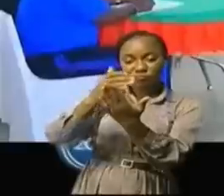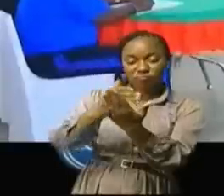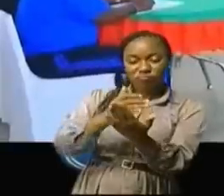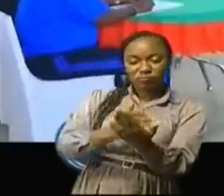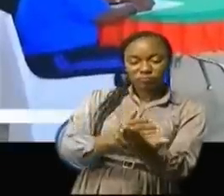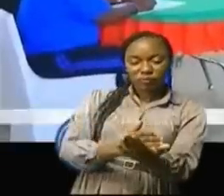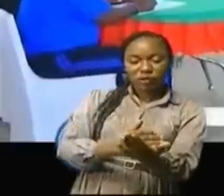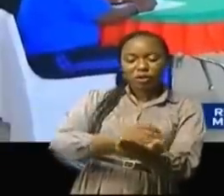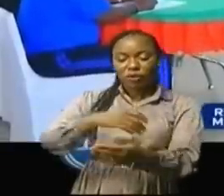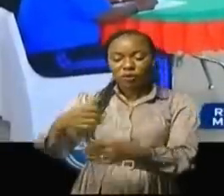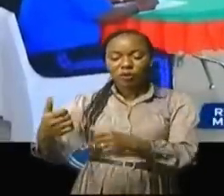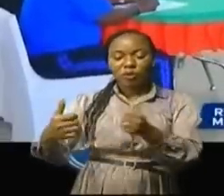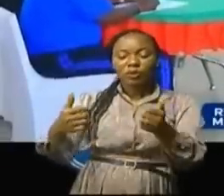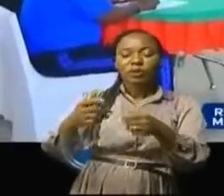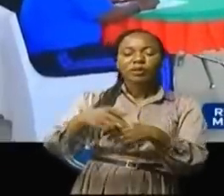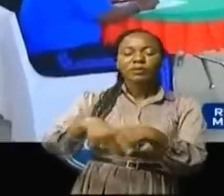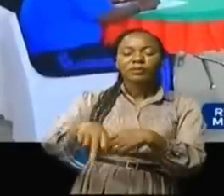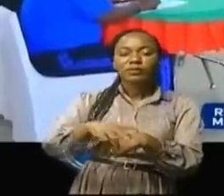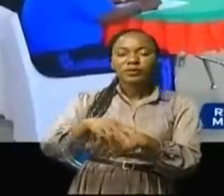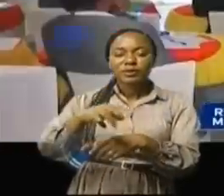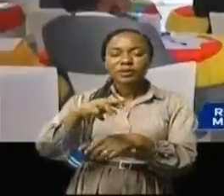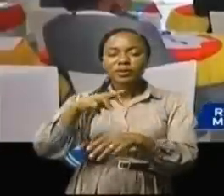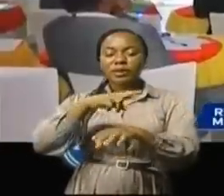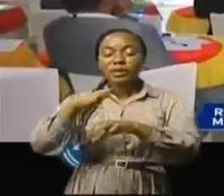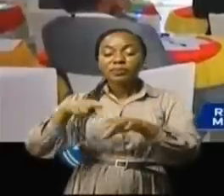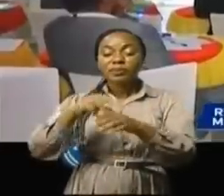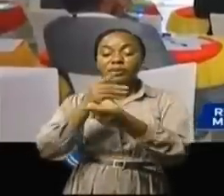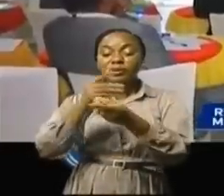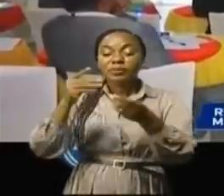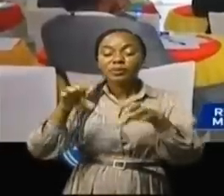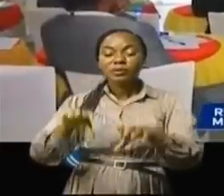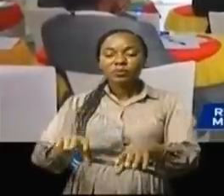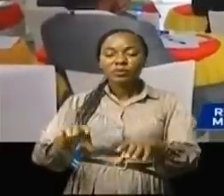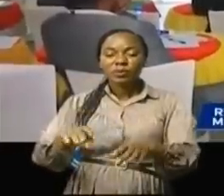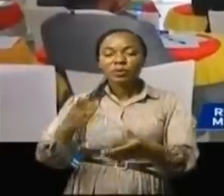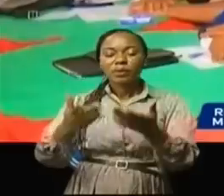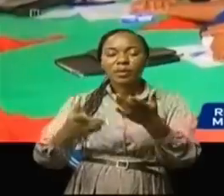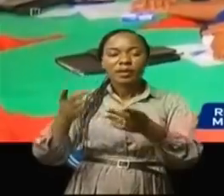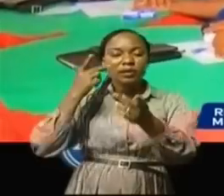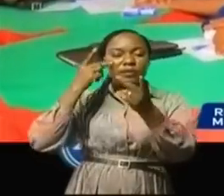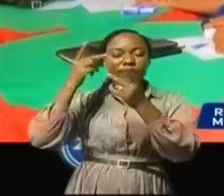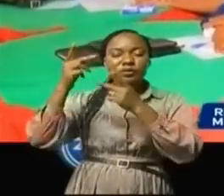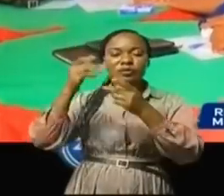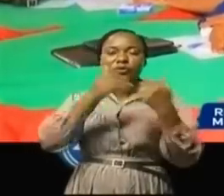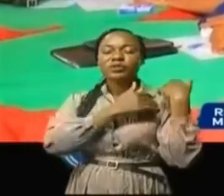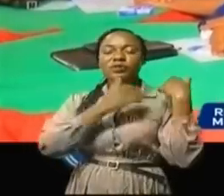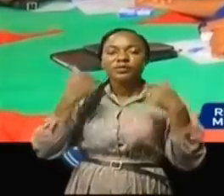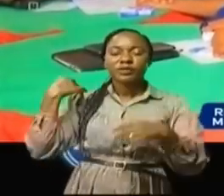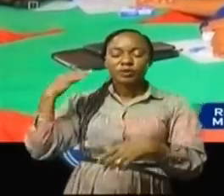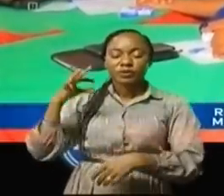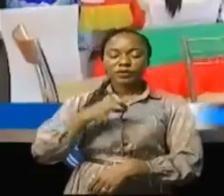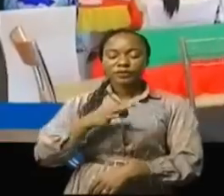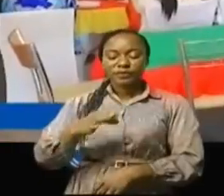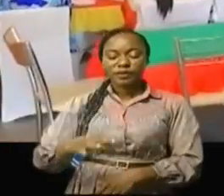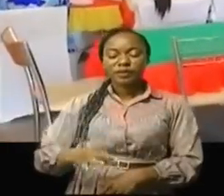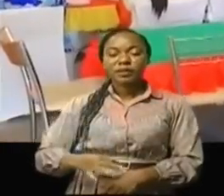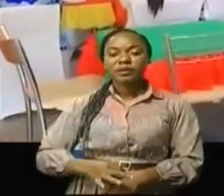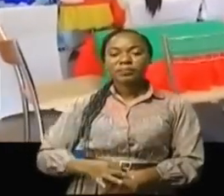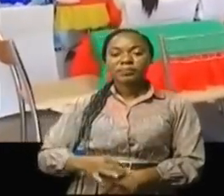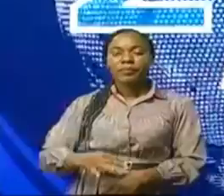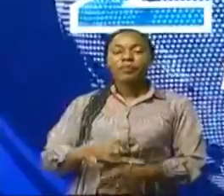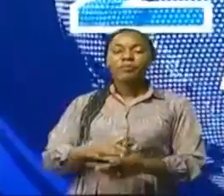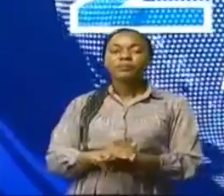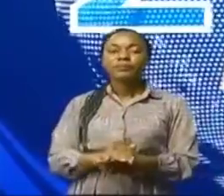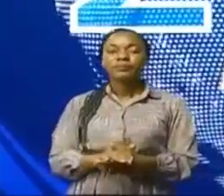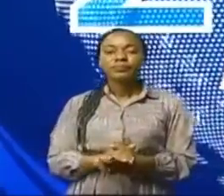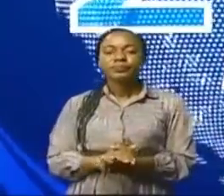d'autres provinces de la République démocratique du Congo, ce conformément à la vision du chef de l'État, Félix Antoine Tshisekedi